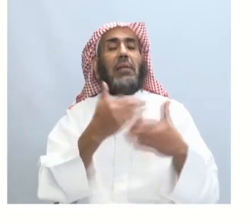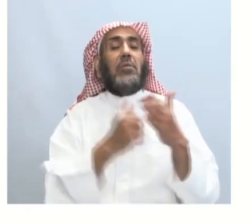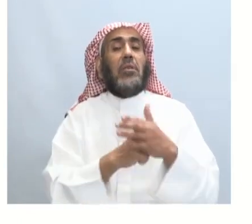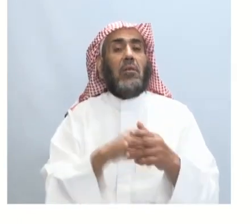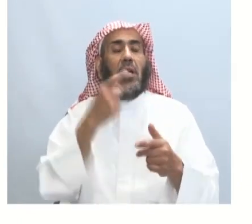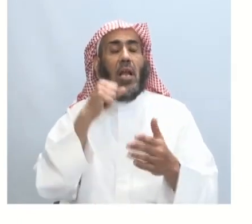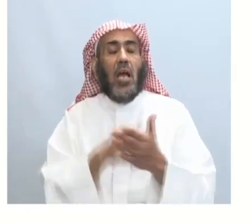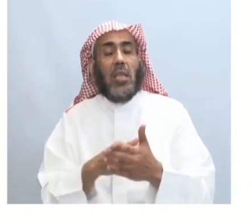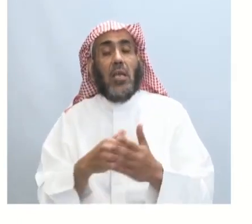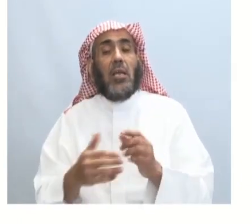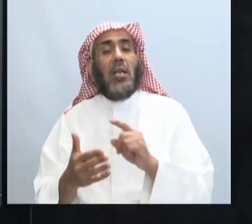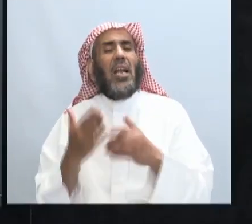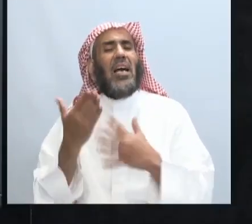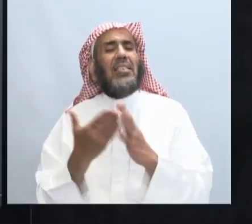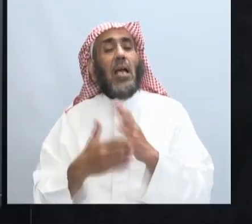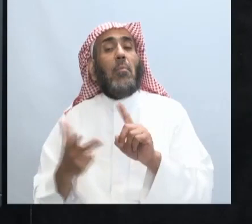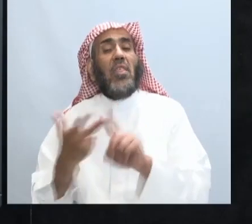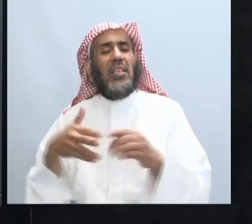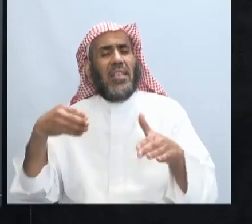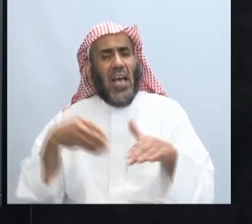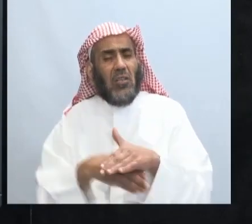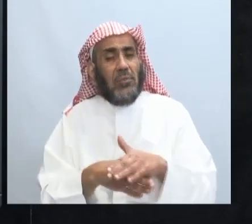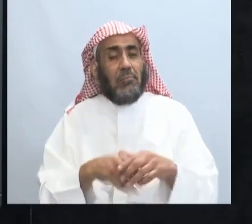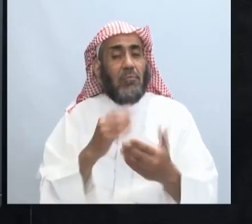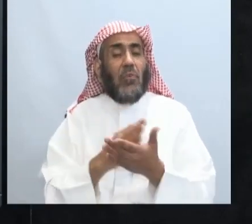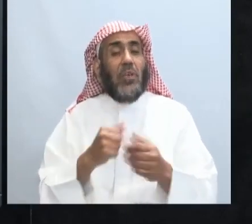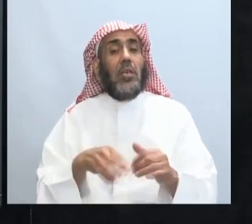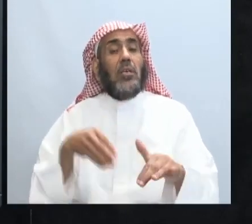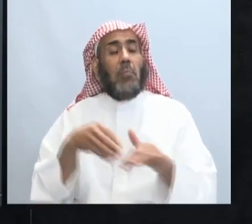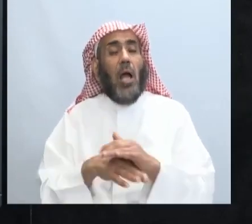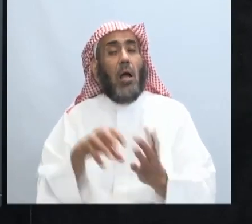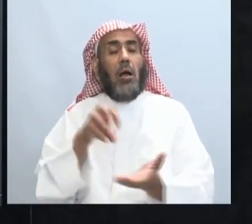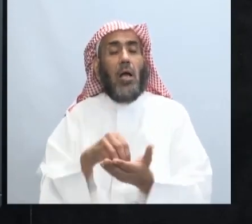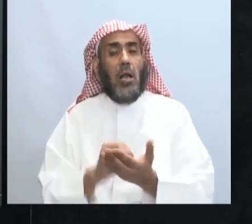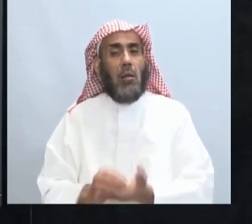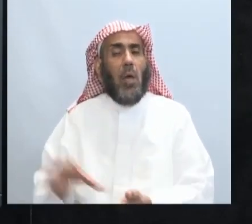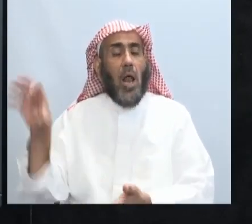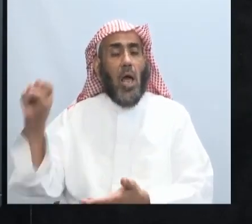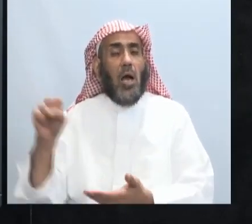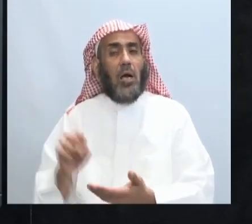فان هذه الاقسام الثلاثه داخله في محل الحق ماذا